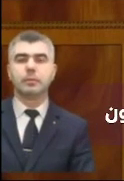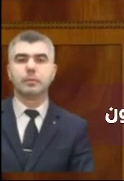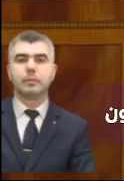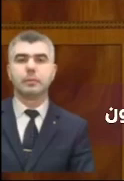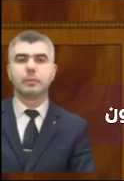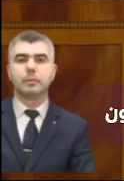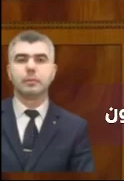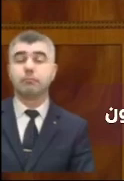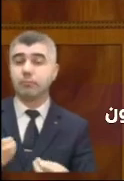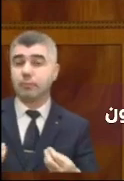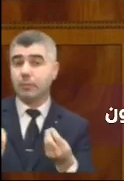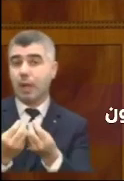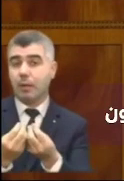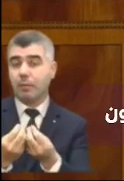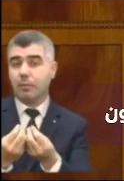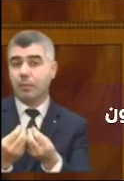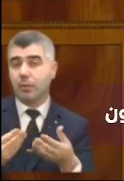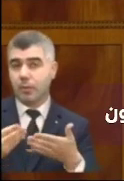تحمل عطر